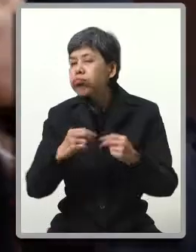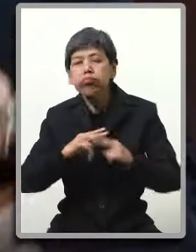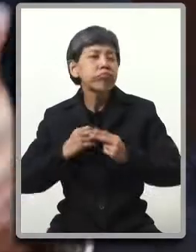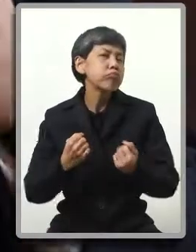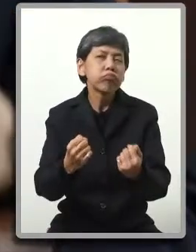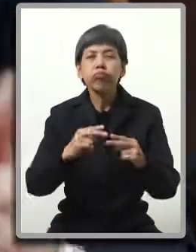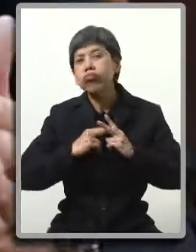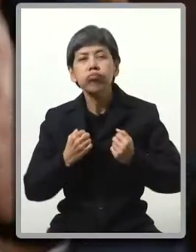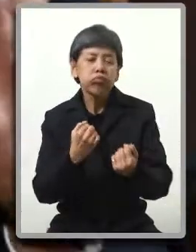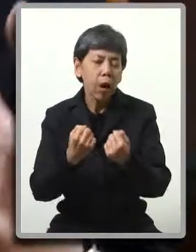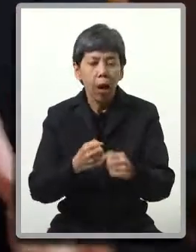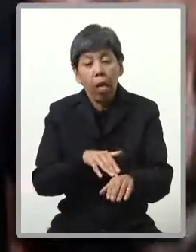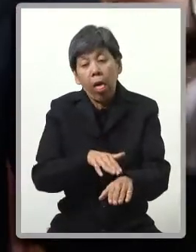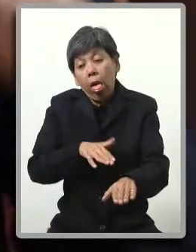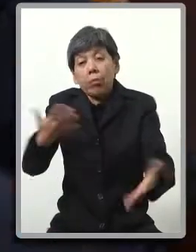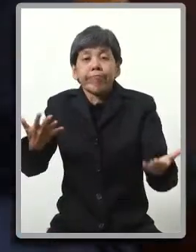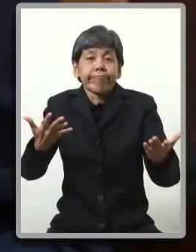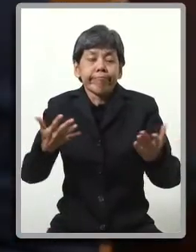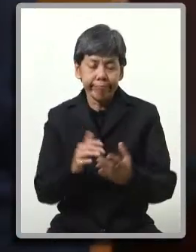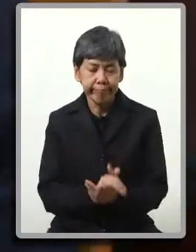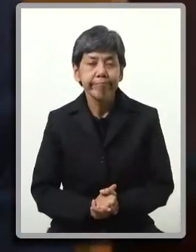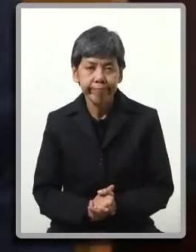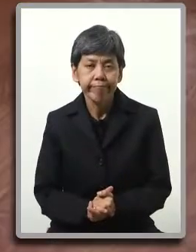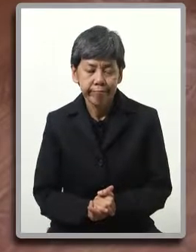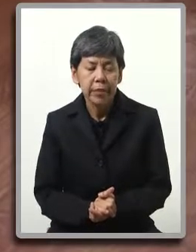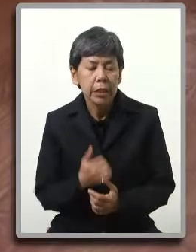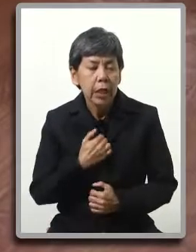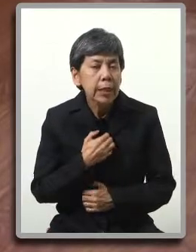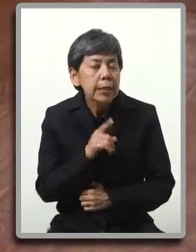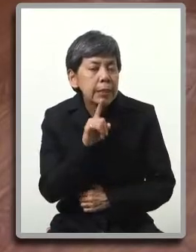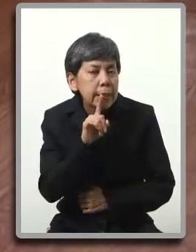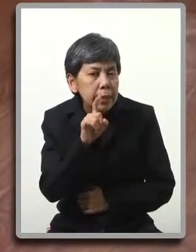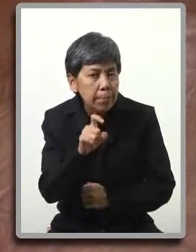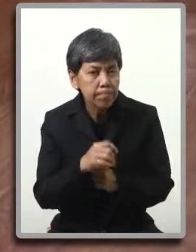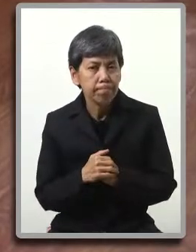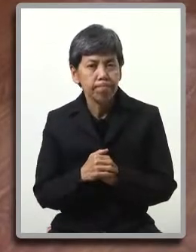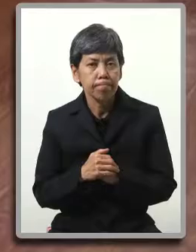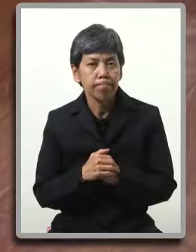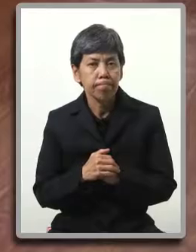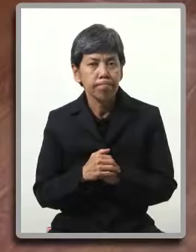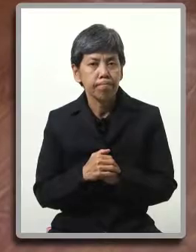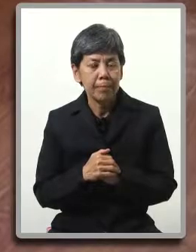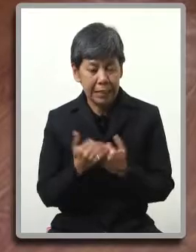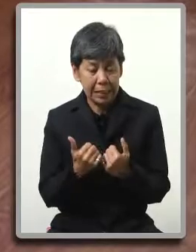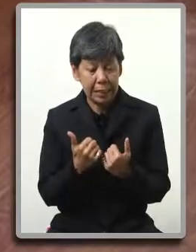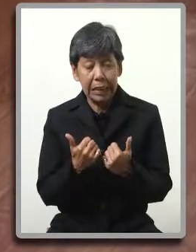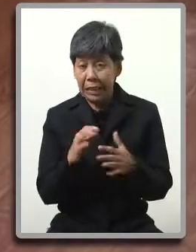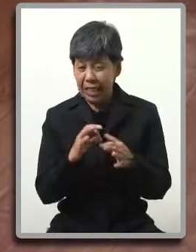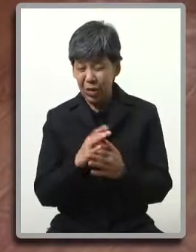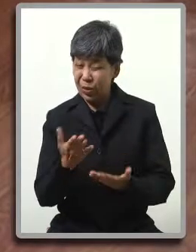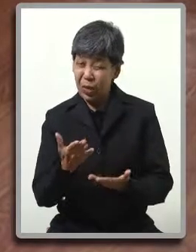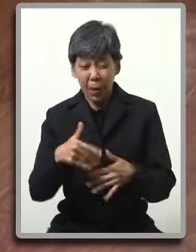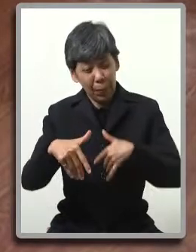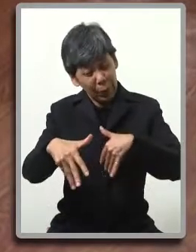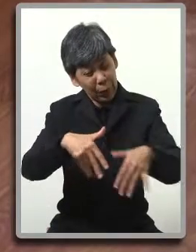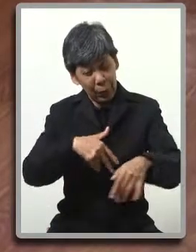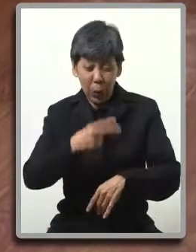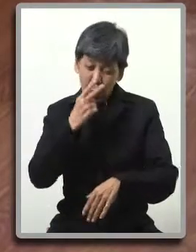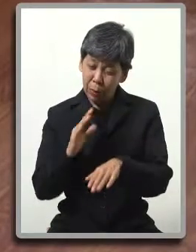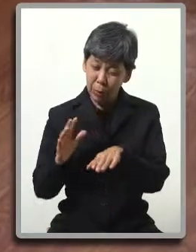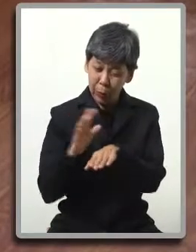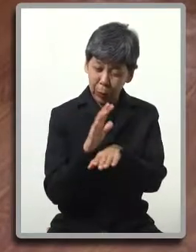ะเอารถไปไหนจะเอารถไปรถมันออกมาถนนมันไม่พอกับรถหรอกครับ นั่นคงต้องขออนุญาตถามตรงๆว่านะภาพพจน์หรือความรู้สึ